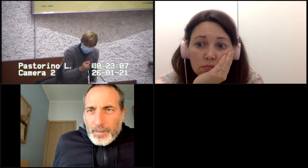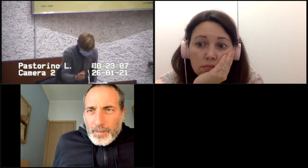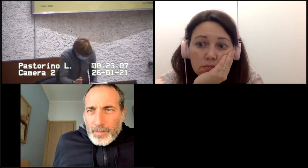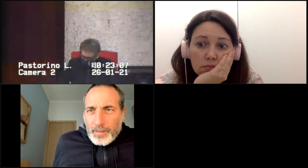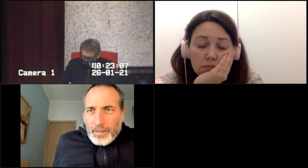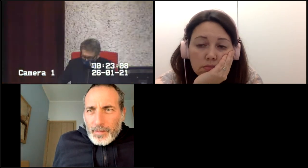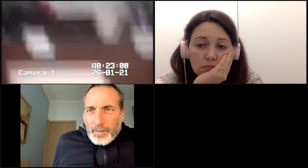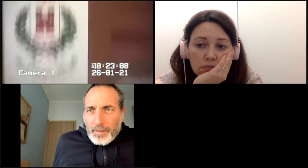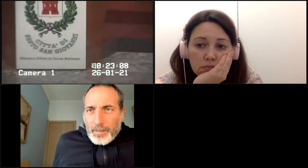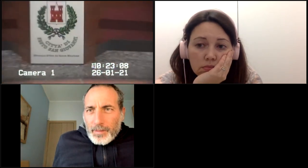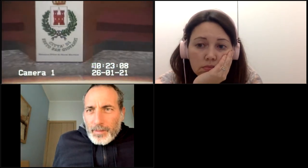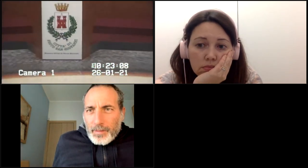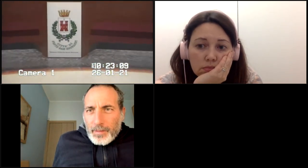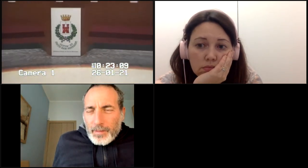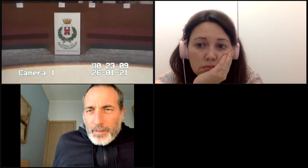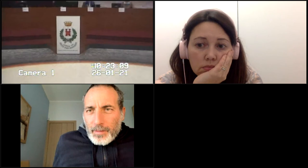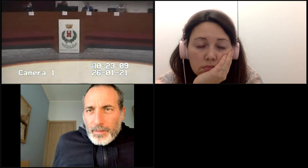ringrazio.